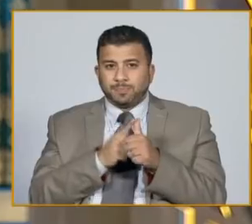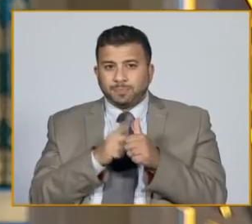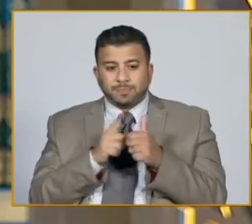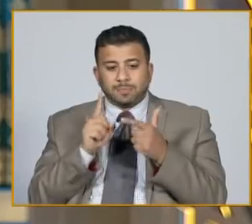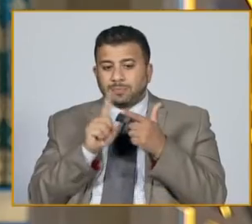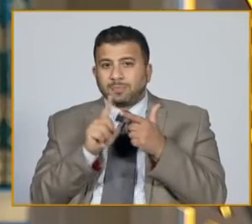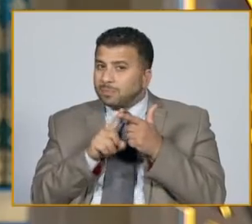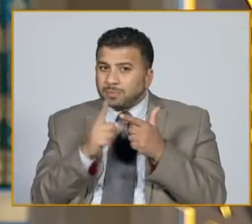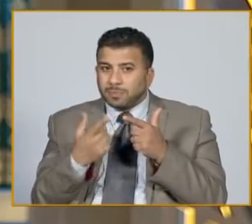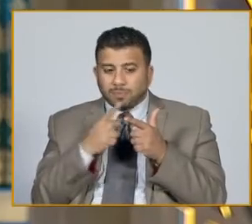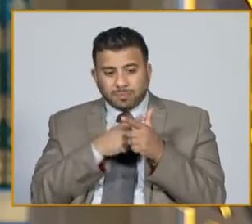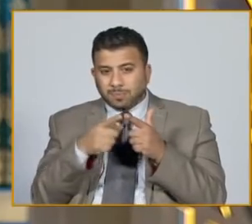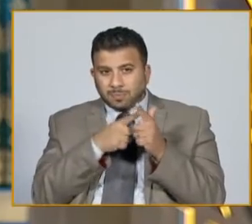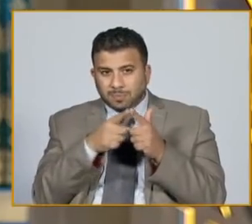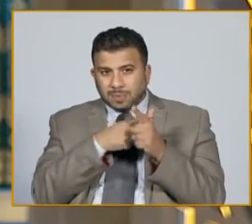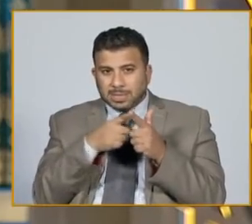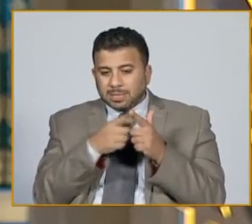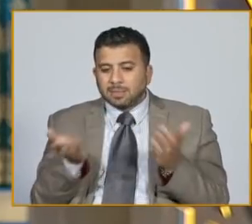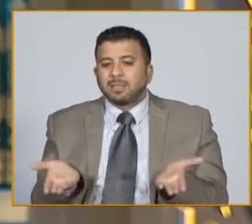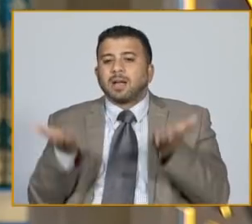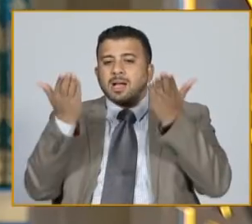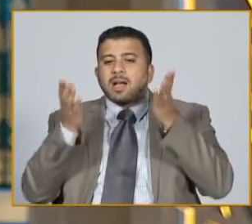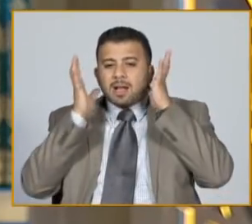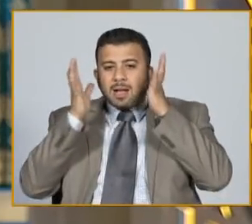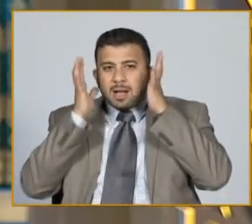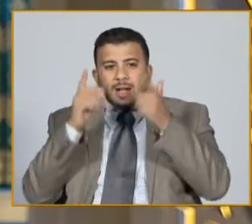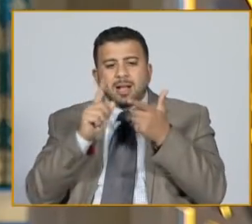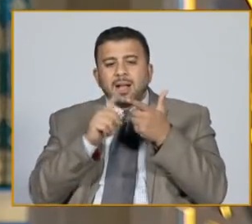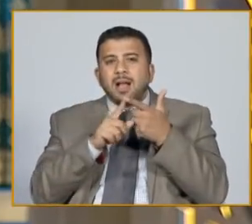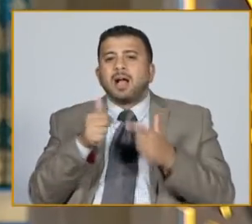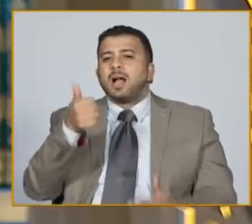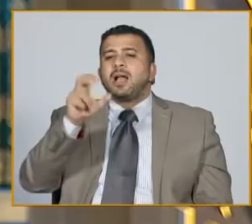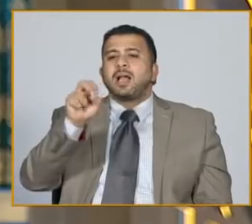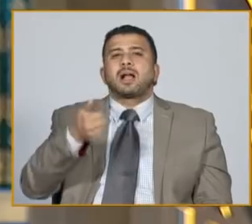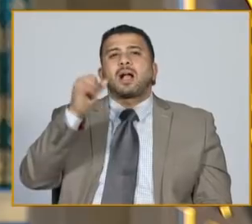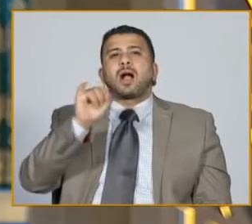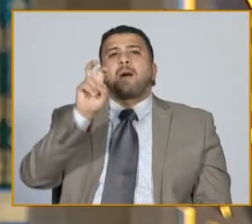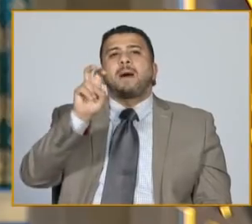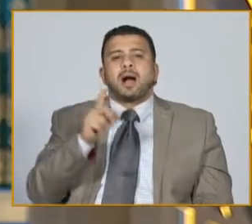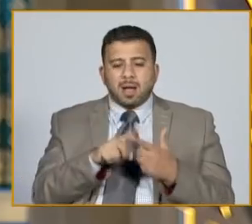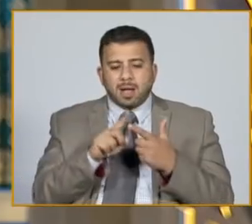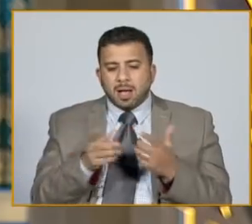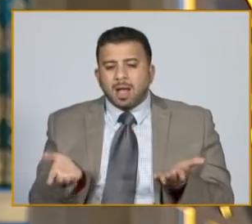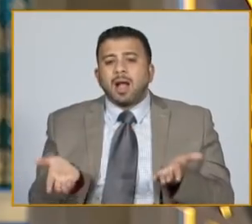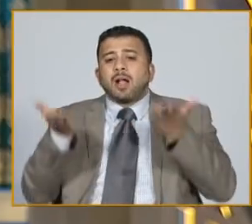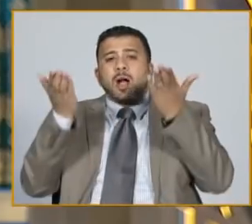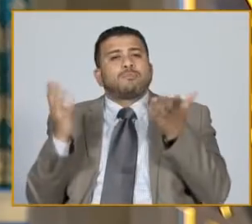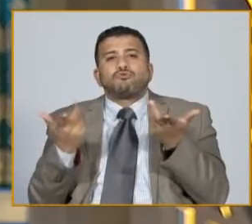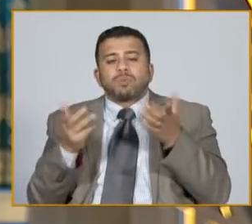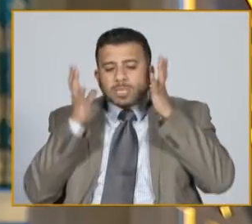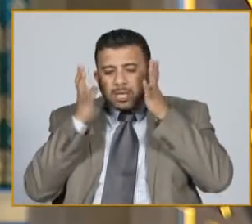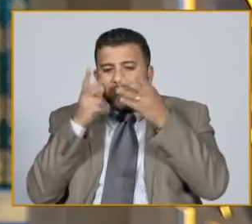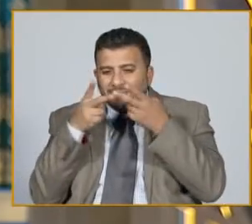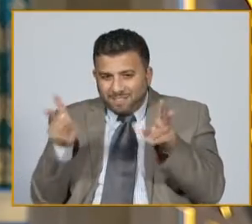الصلاة. سمى النبي عليه الصلاة والسلام الإقامة أذان، قال بين كل أذانين صلاة، ثم قال لمن شاء، يعني على